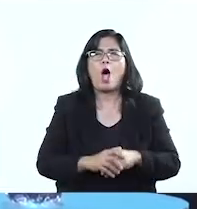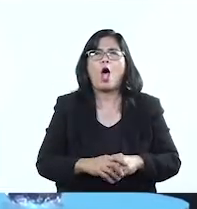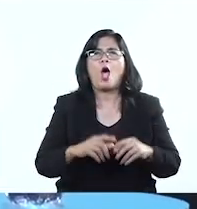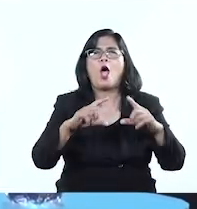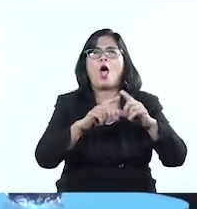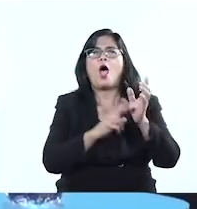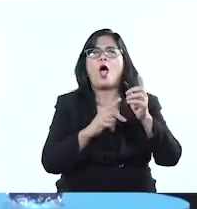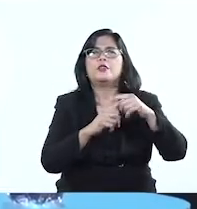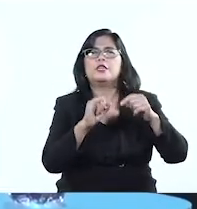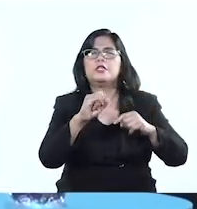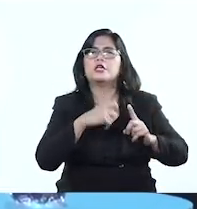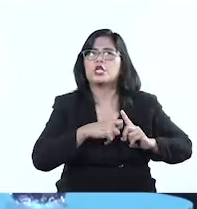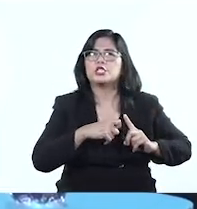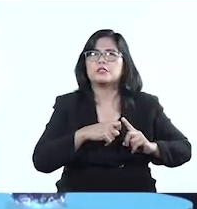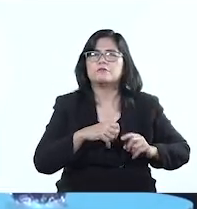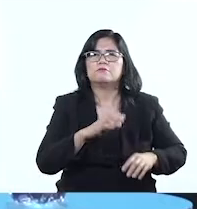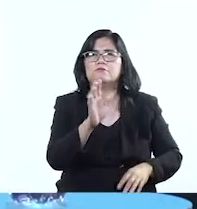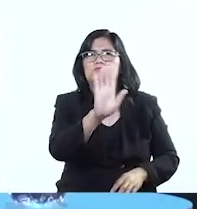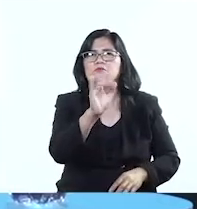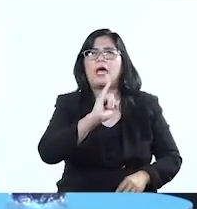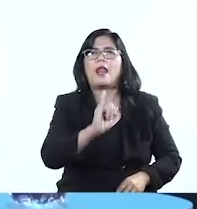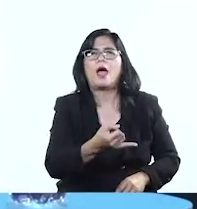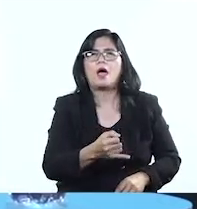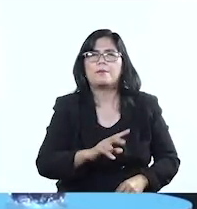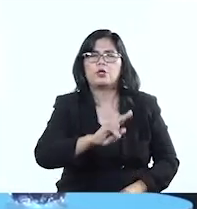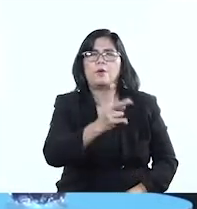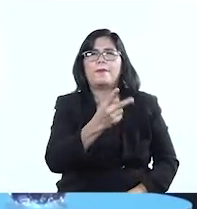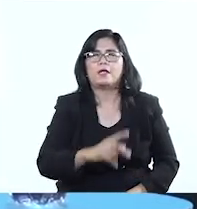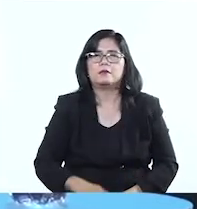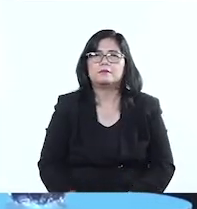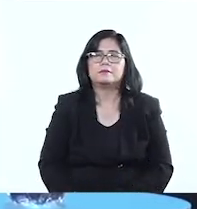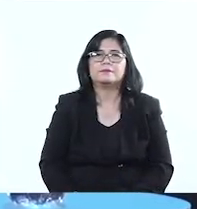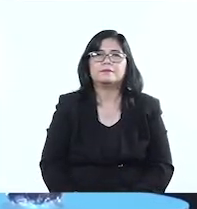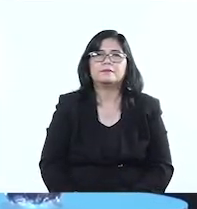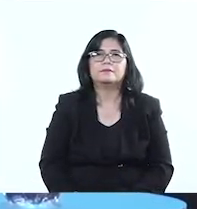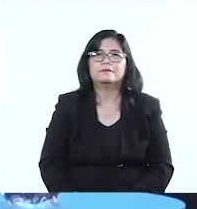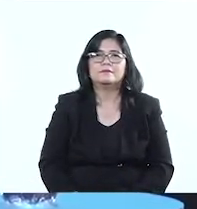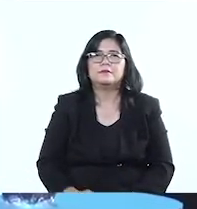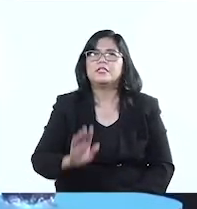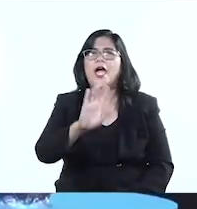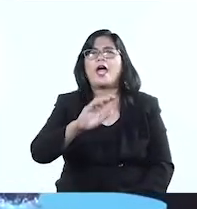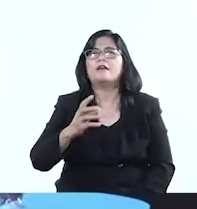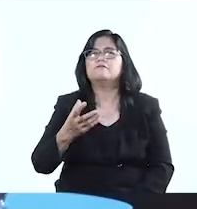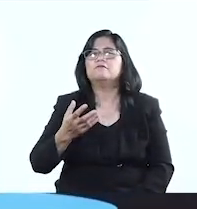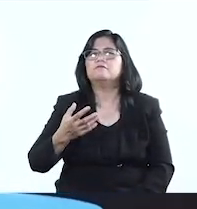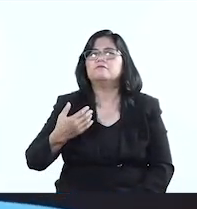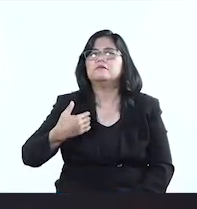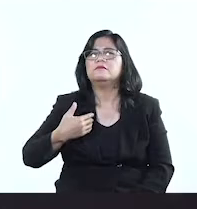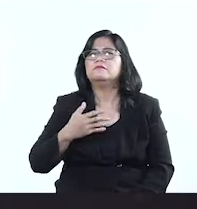sebetulnya kok dipakai setan untuk menyesatkan banyak orang di negeri ini Hai hari-hari ini